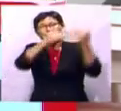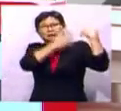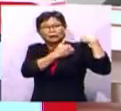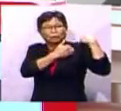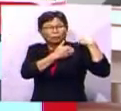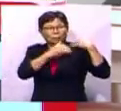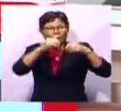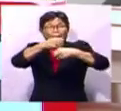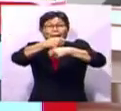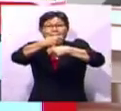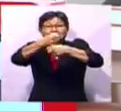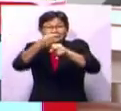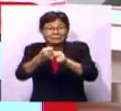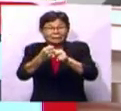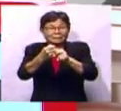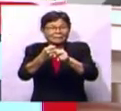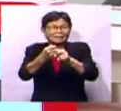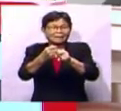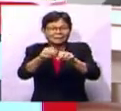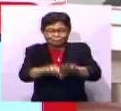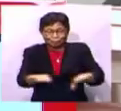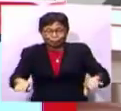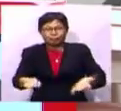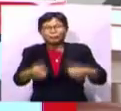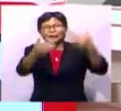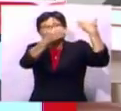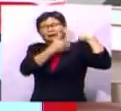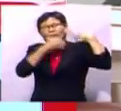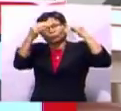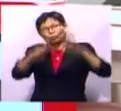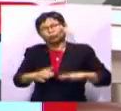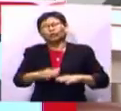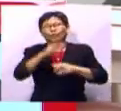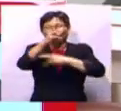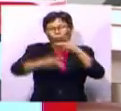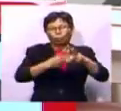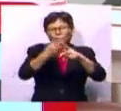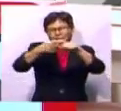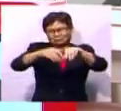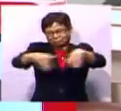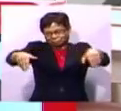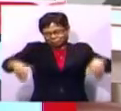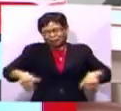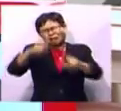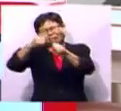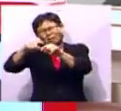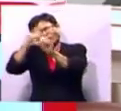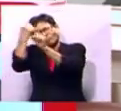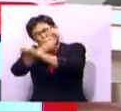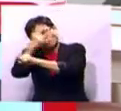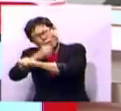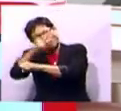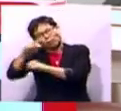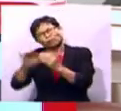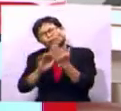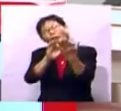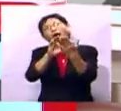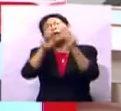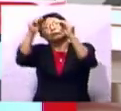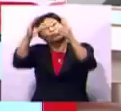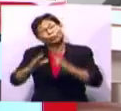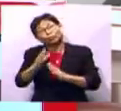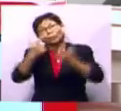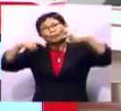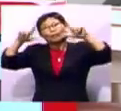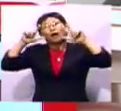bangsa digalas sebaiknya. Berdepan dunia tanpa sempadan, kini pelbagai cabaran perlu ditempuhi mereka selain